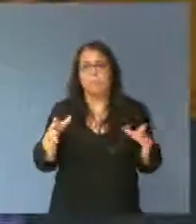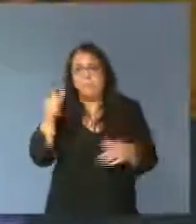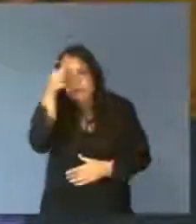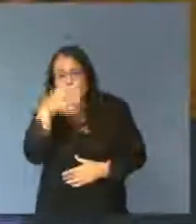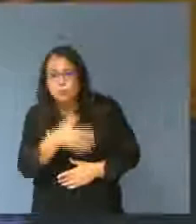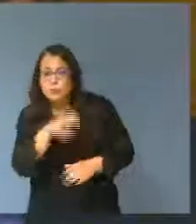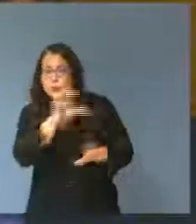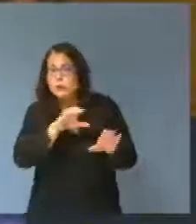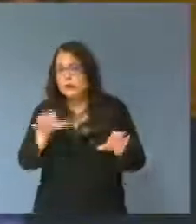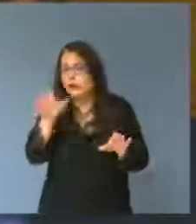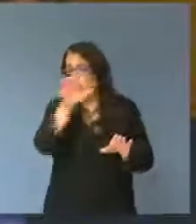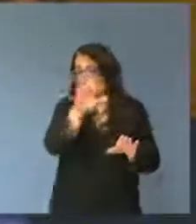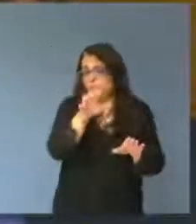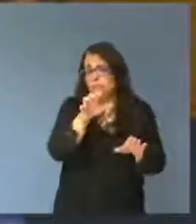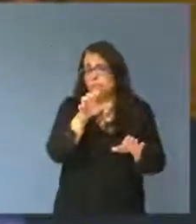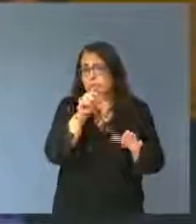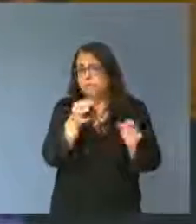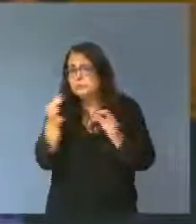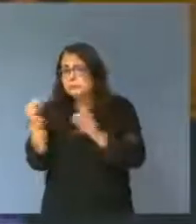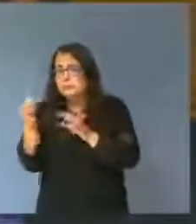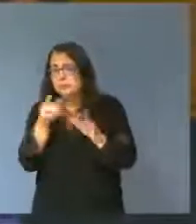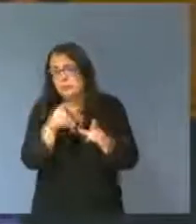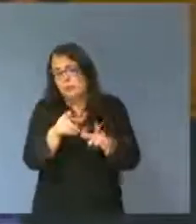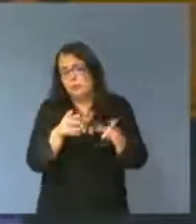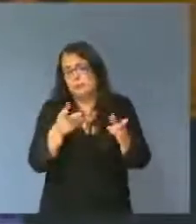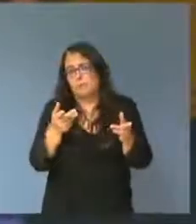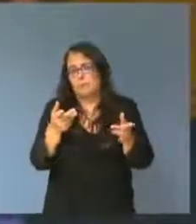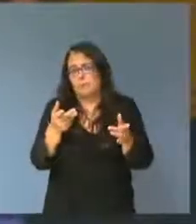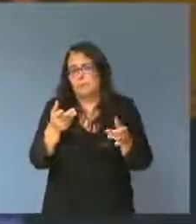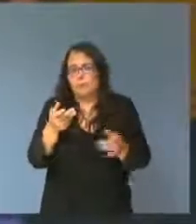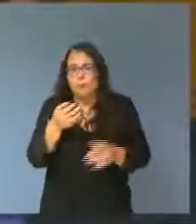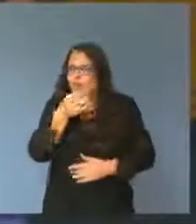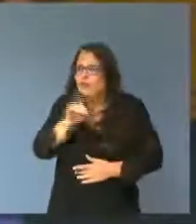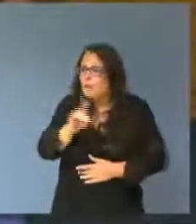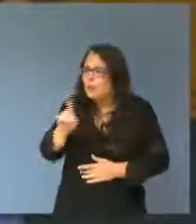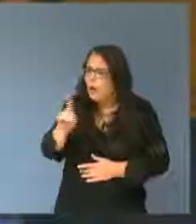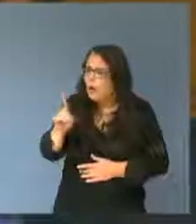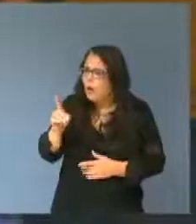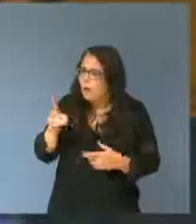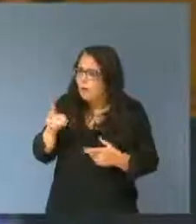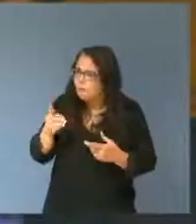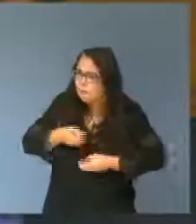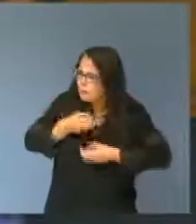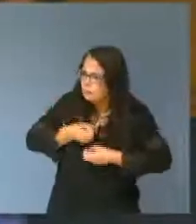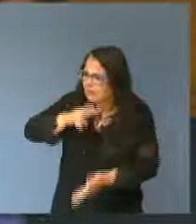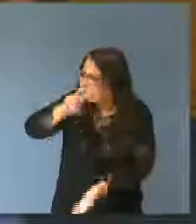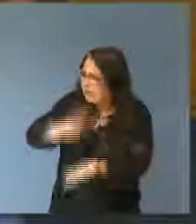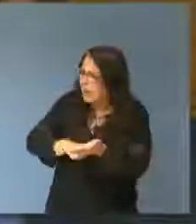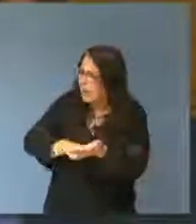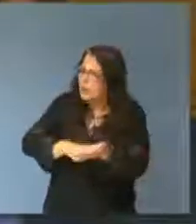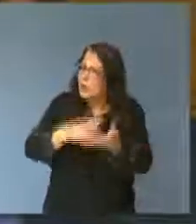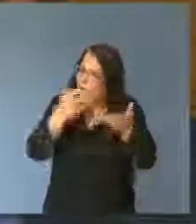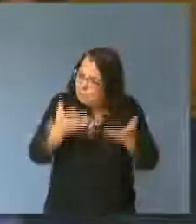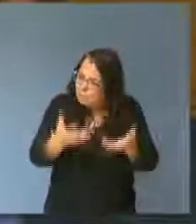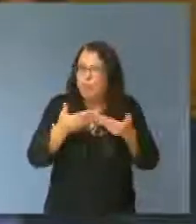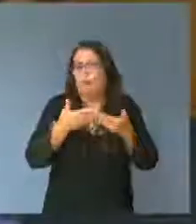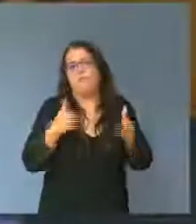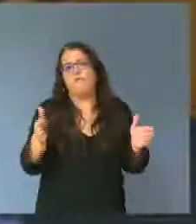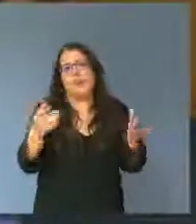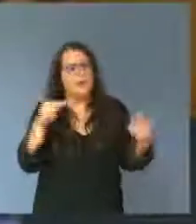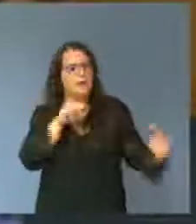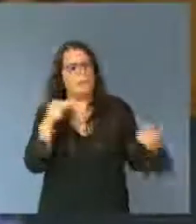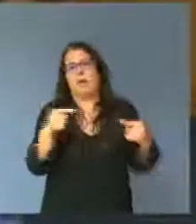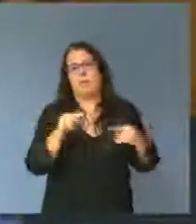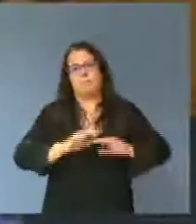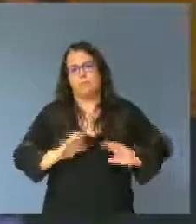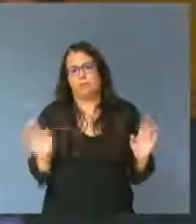aussi. Moi, je n'ai pas la vérité, je demande juste à ce qu'on pose le débat de façon sage et posée et qu'on arrête sur des sujets de société